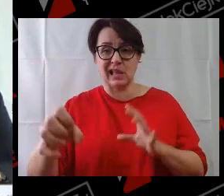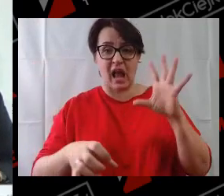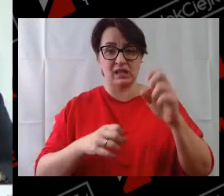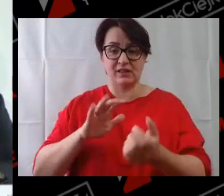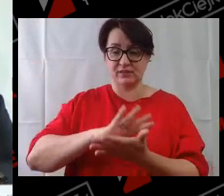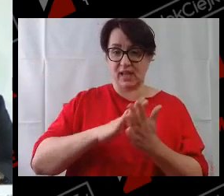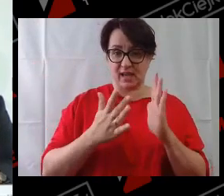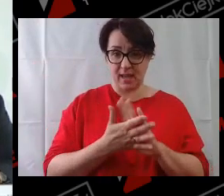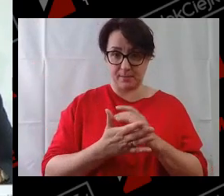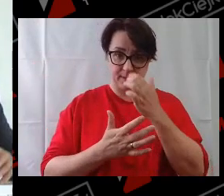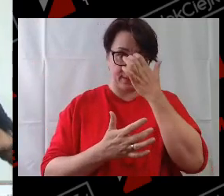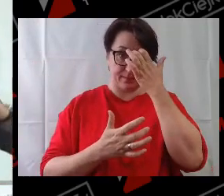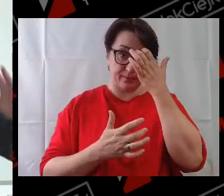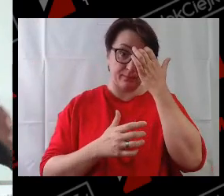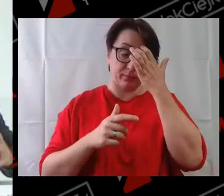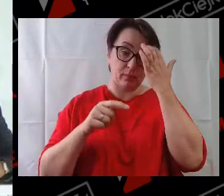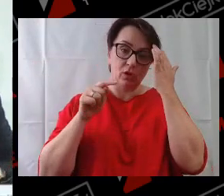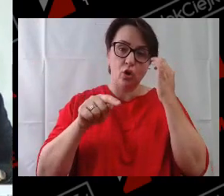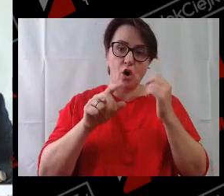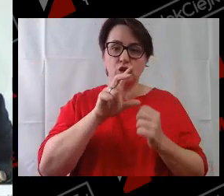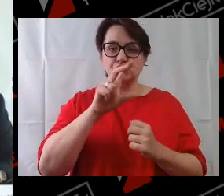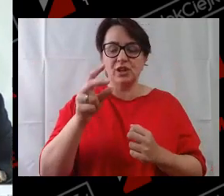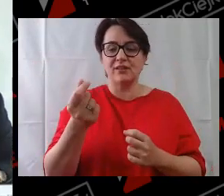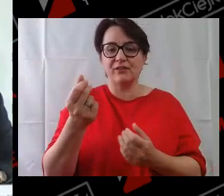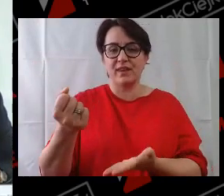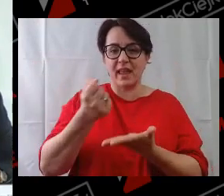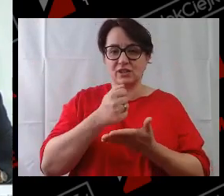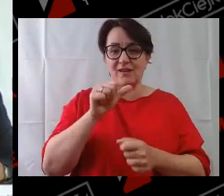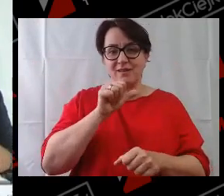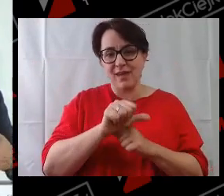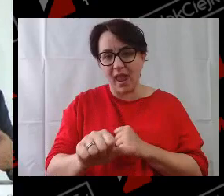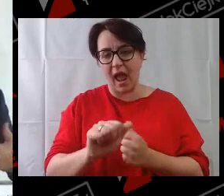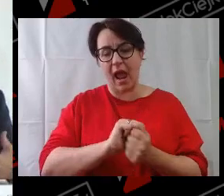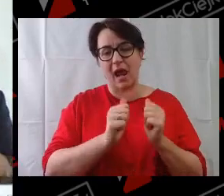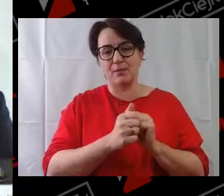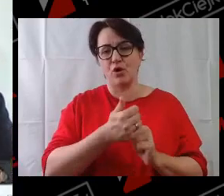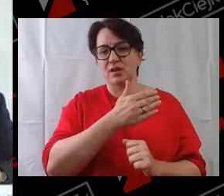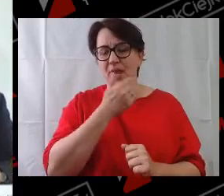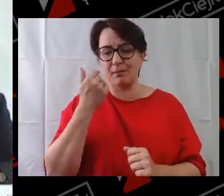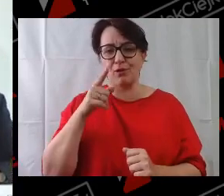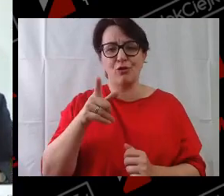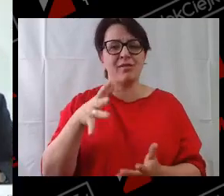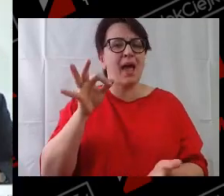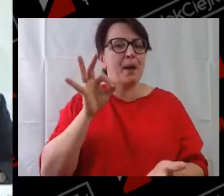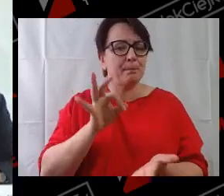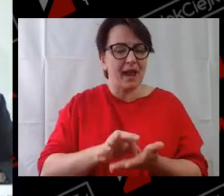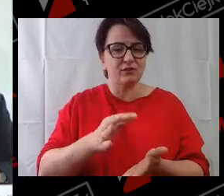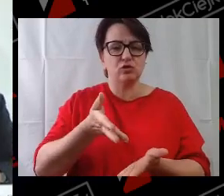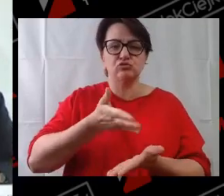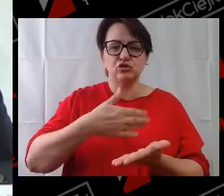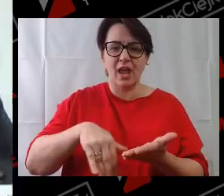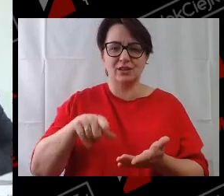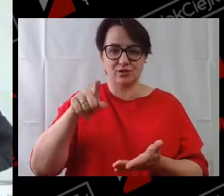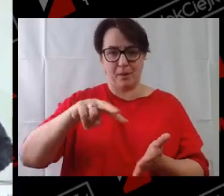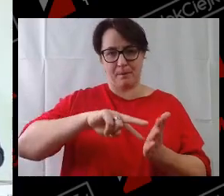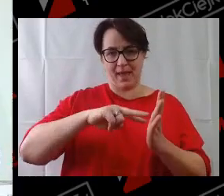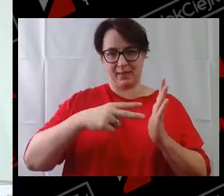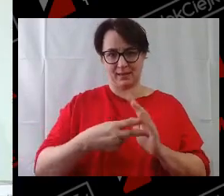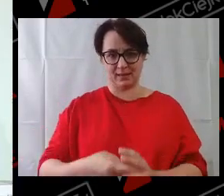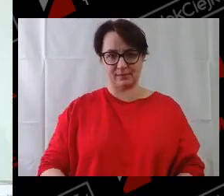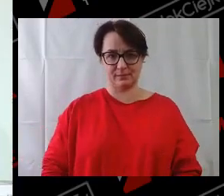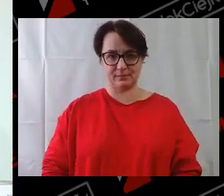IV mieście to czy jest finansowanie czy nie ma Jest to na pewno część tej strategii